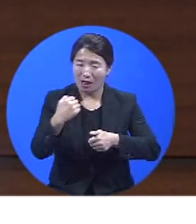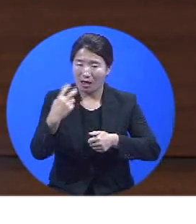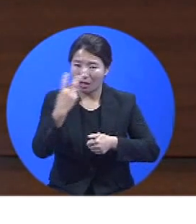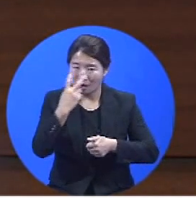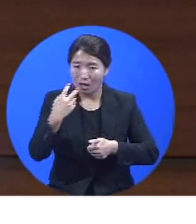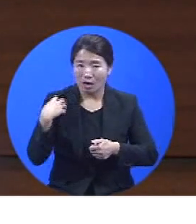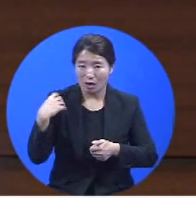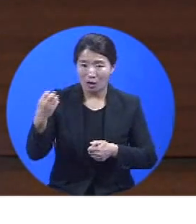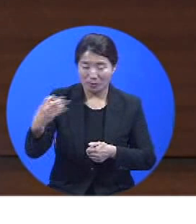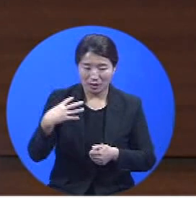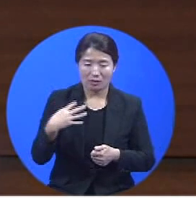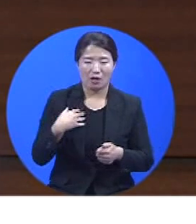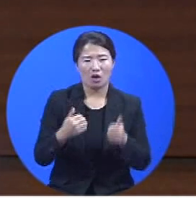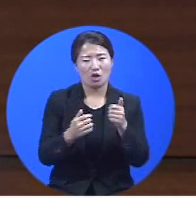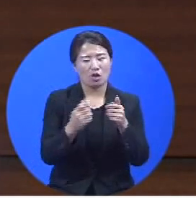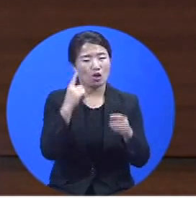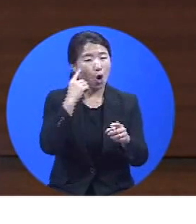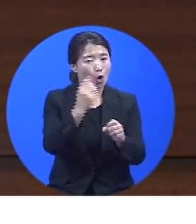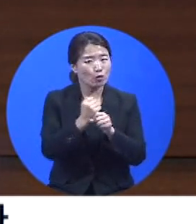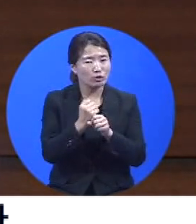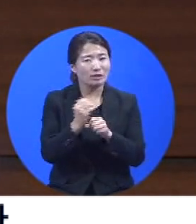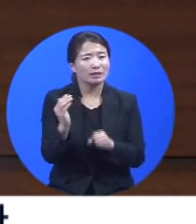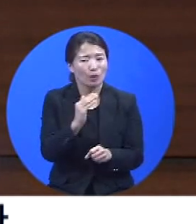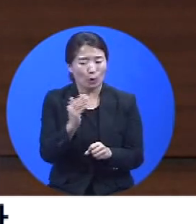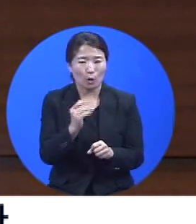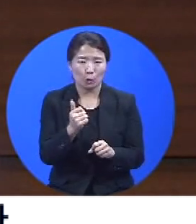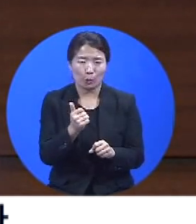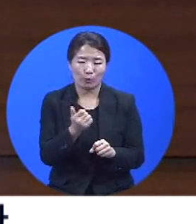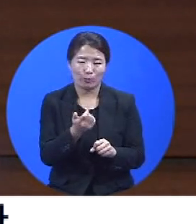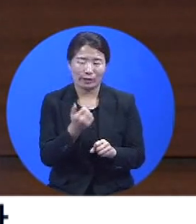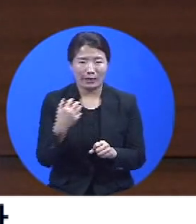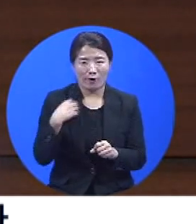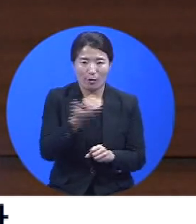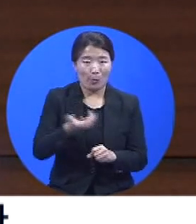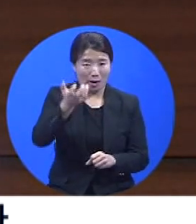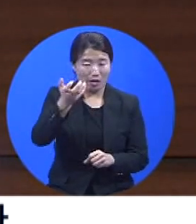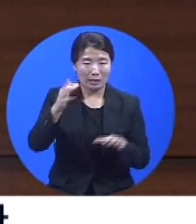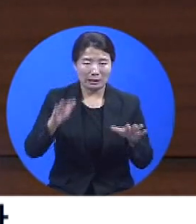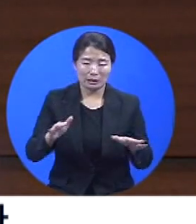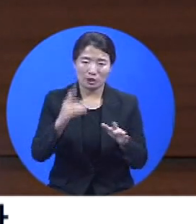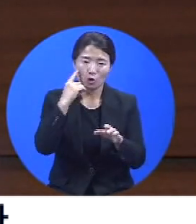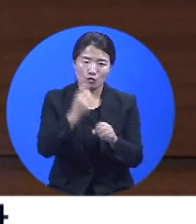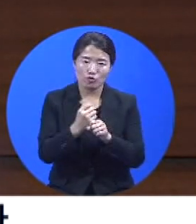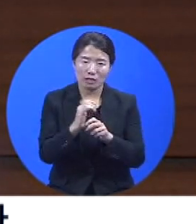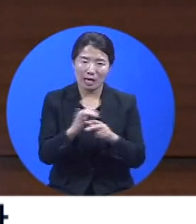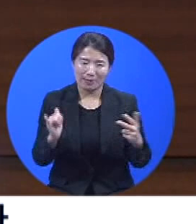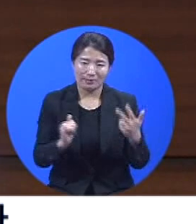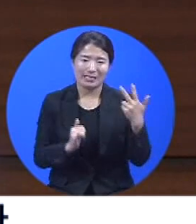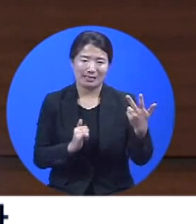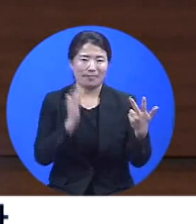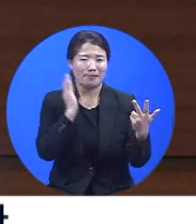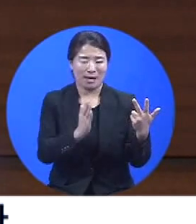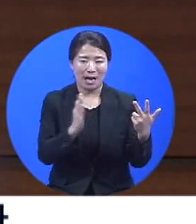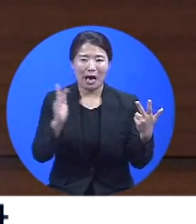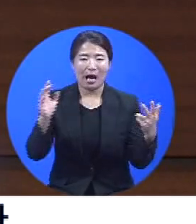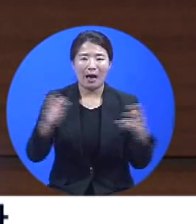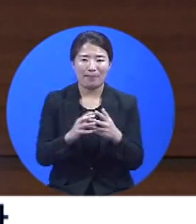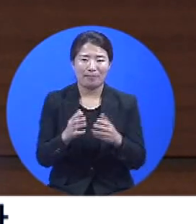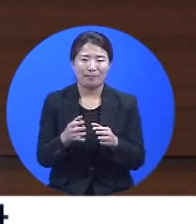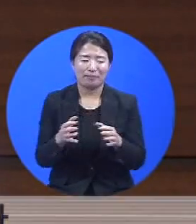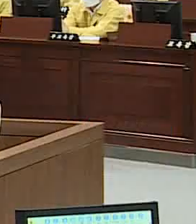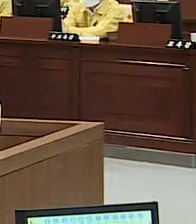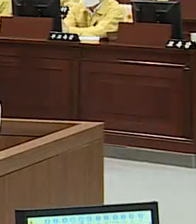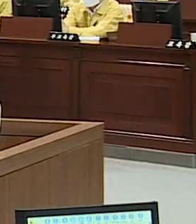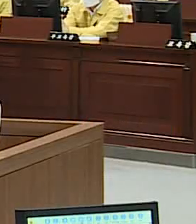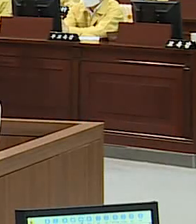도청센터를 연구실급으로 격상하여 운영하고 있으며 향후 연구원을 현재 7명에서 15명으로 증원해 나갈